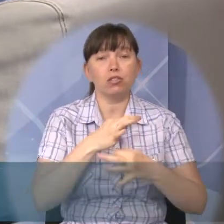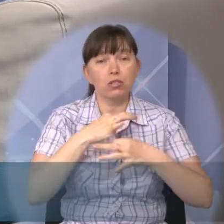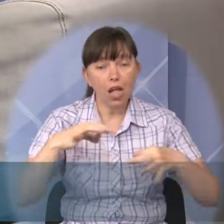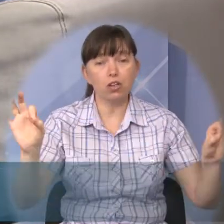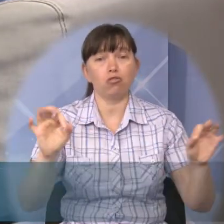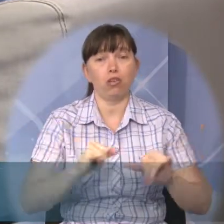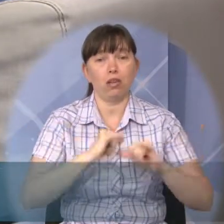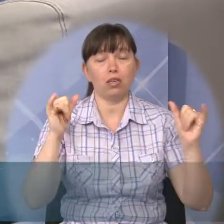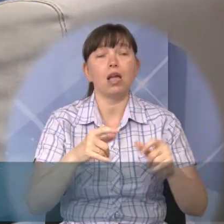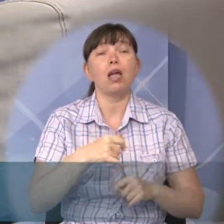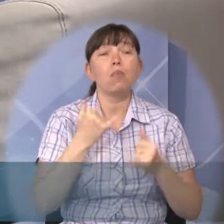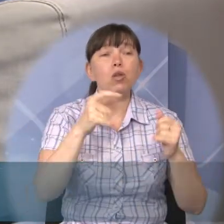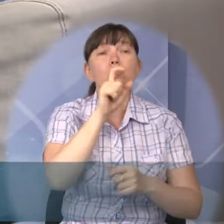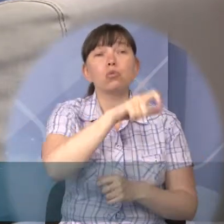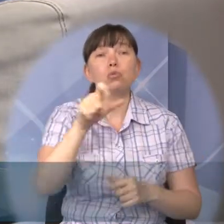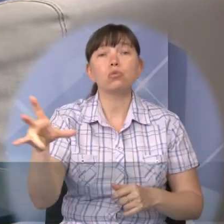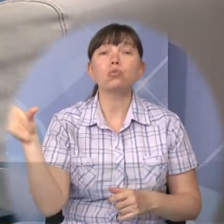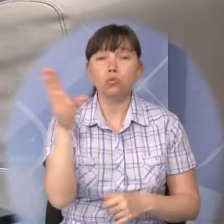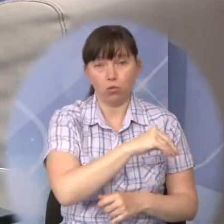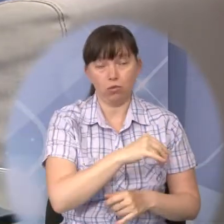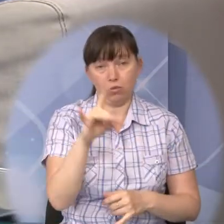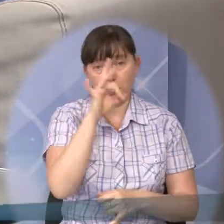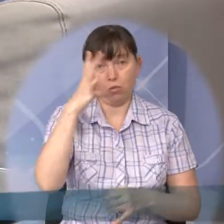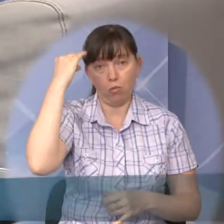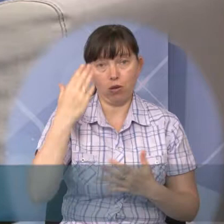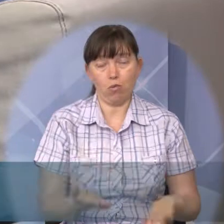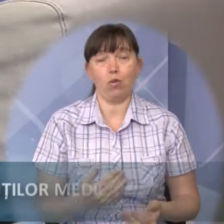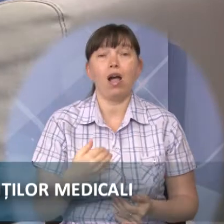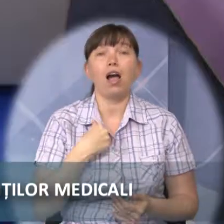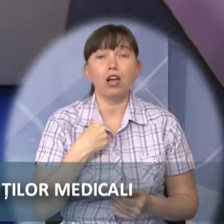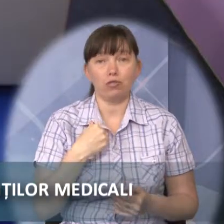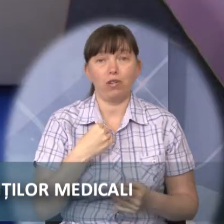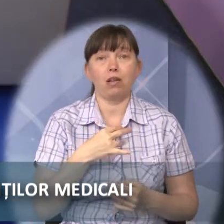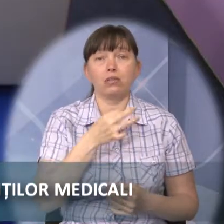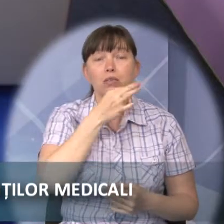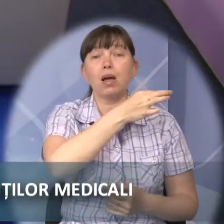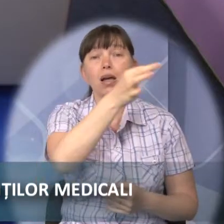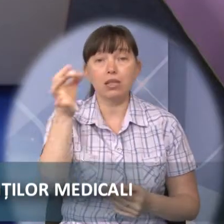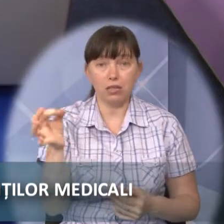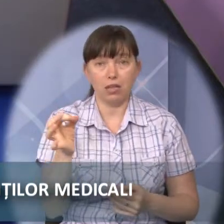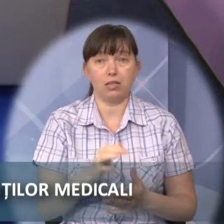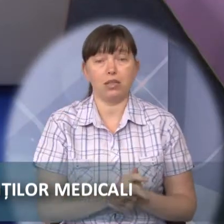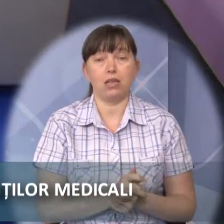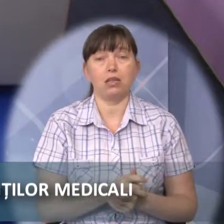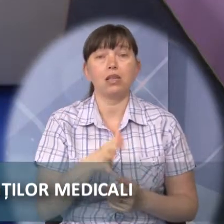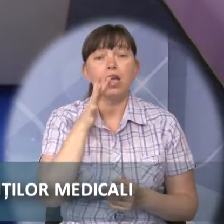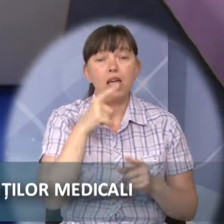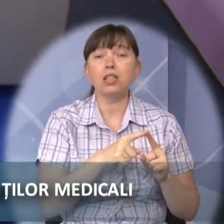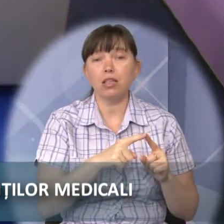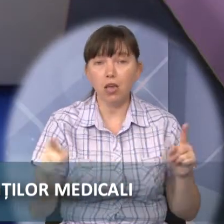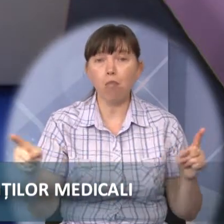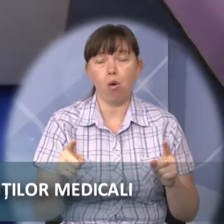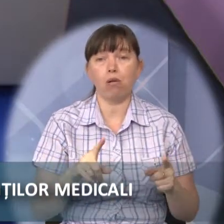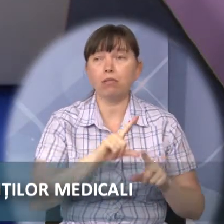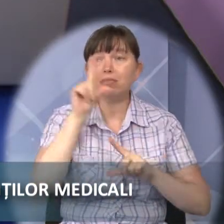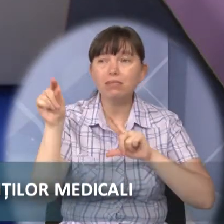acces absolut pentru toți cetățenii din țara asta. Aș vrea să mă adresez în epoca